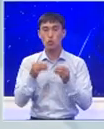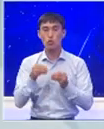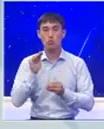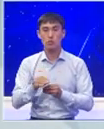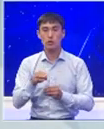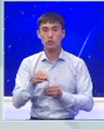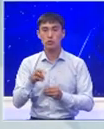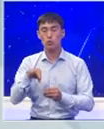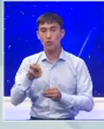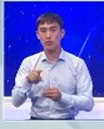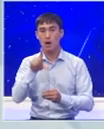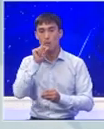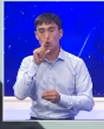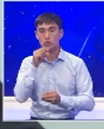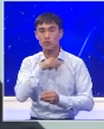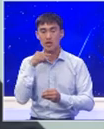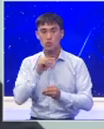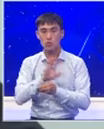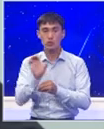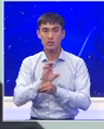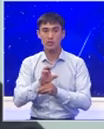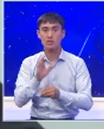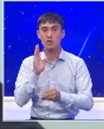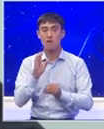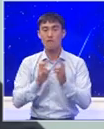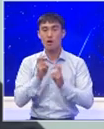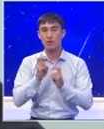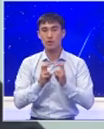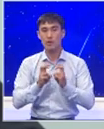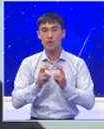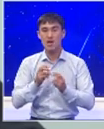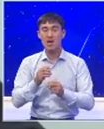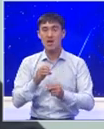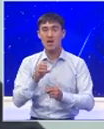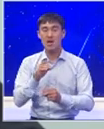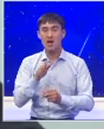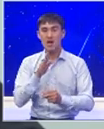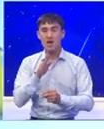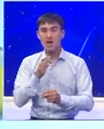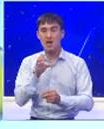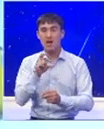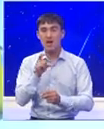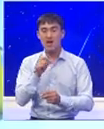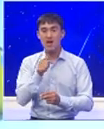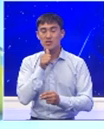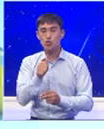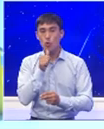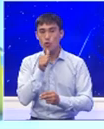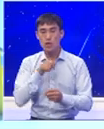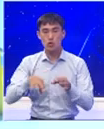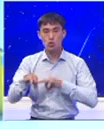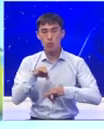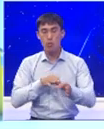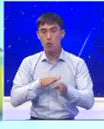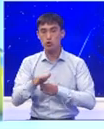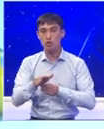етін өндіретін құс фабрикасын салуға ниетті. Эстониялық жоба бойынша 12 жерден фабрика салынады. Соның бірі әрі